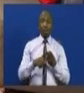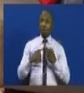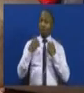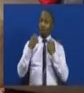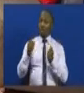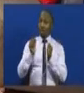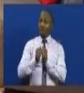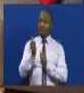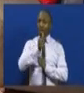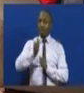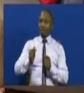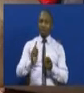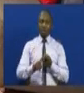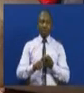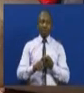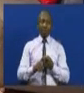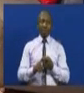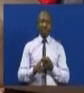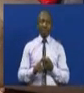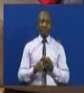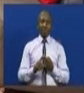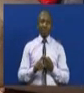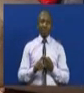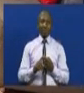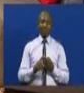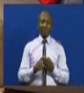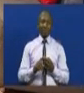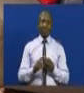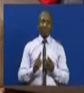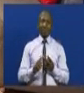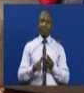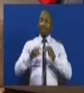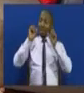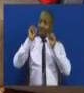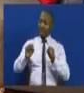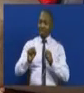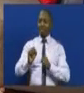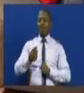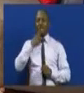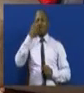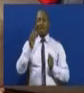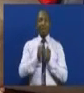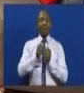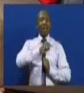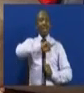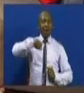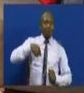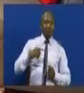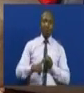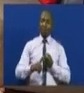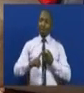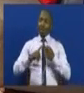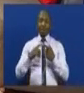umeitikia kwa wito mzuri sana agizo la president. Unajua kwa lazima tujivunie cha kwetu. Mali yetu, mafundi